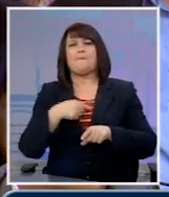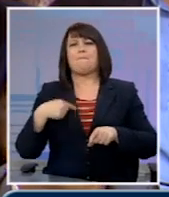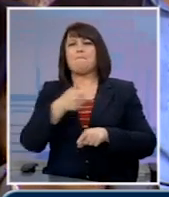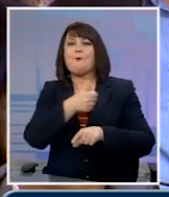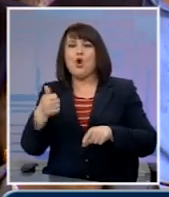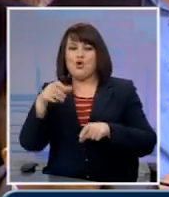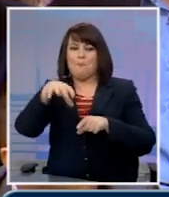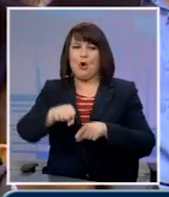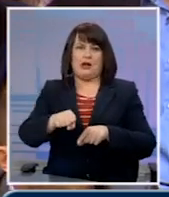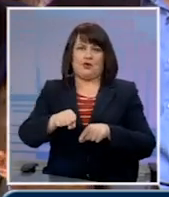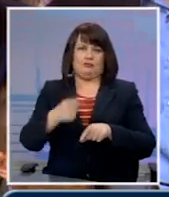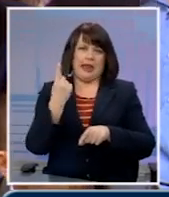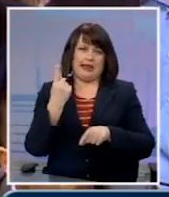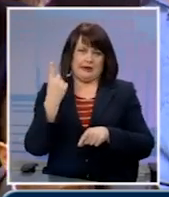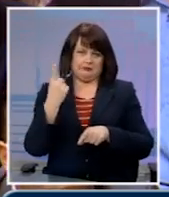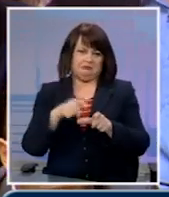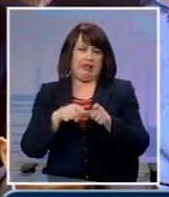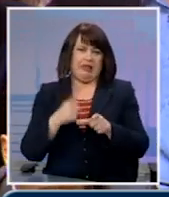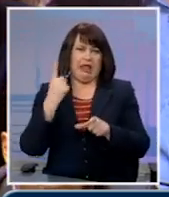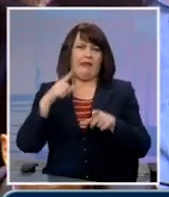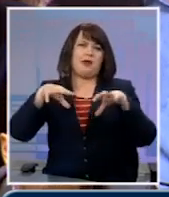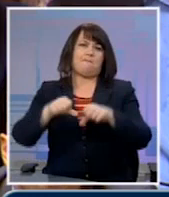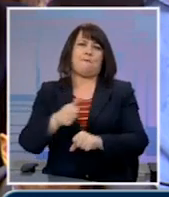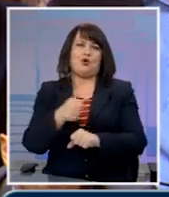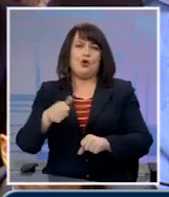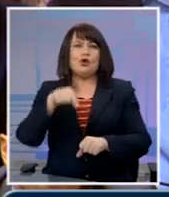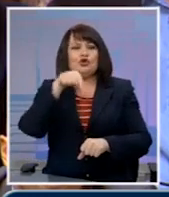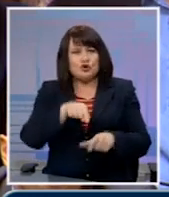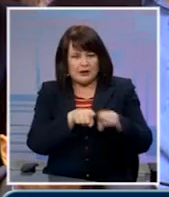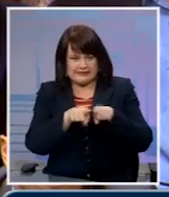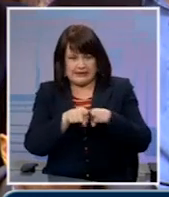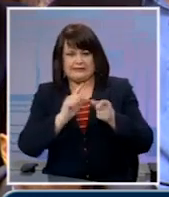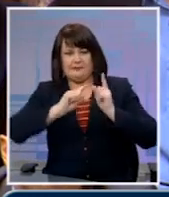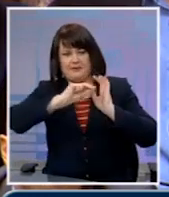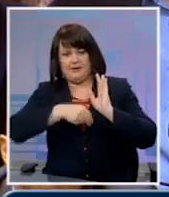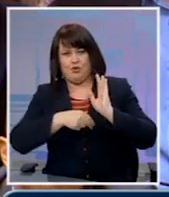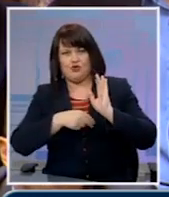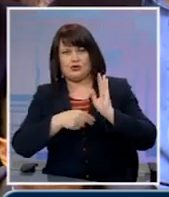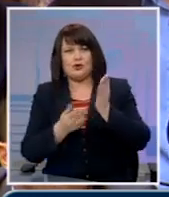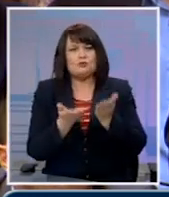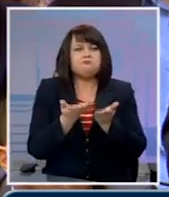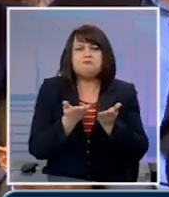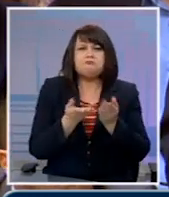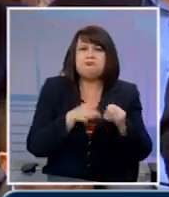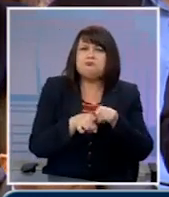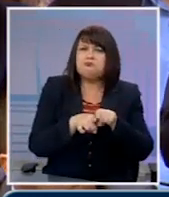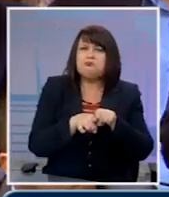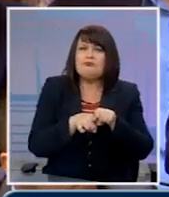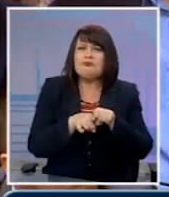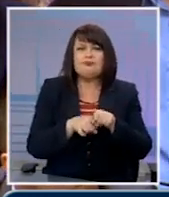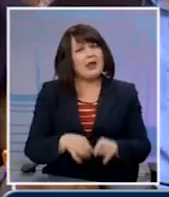και ήταν σε σχέση με αυτά που υπογράφουμε τώρα με τα μνημόνια εξαιρετικά